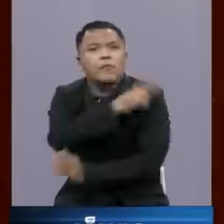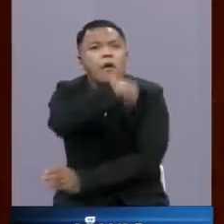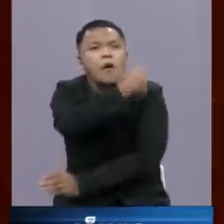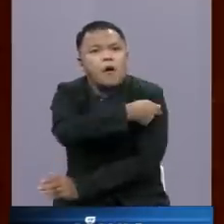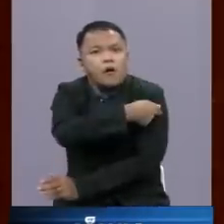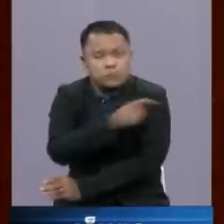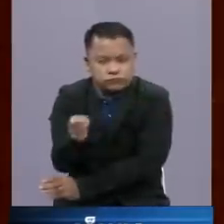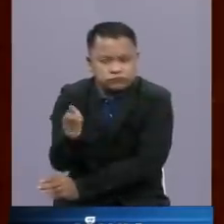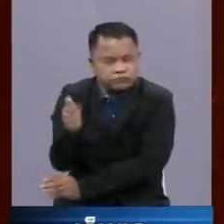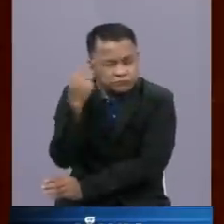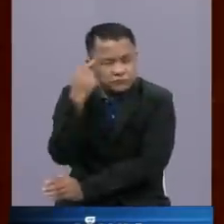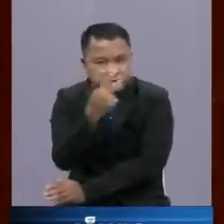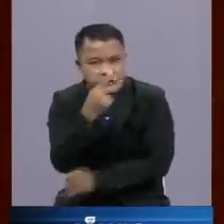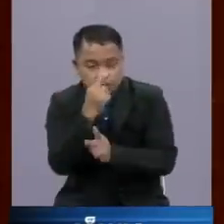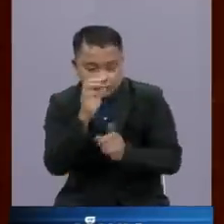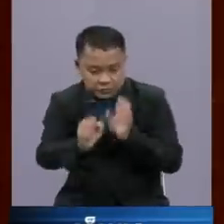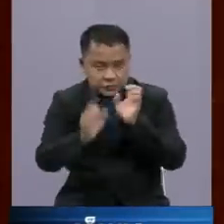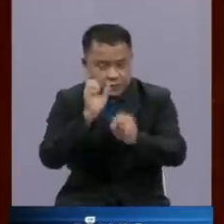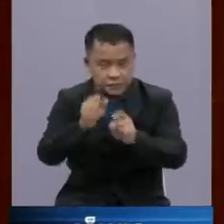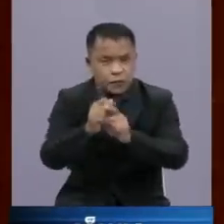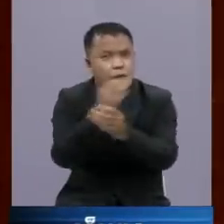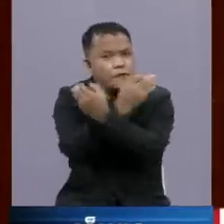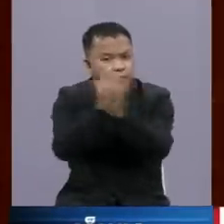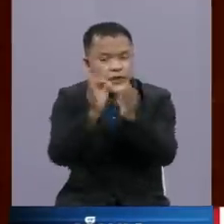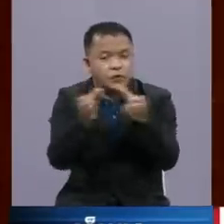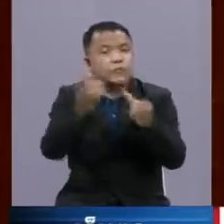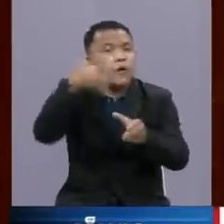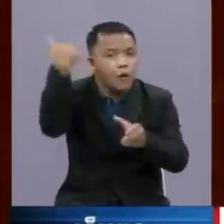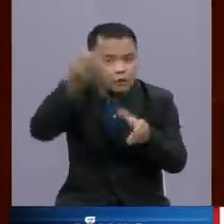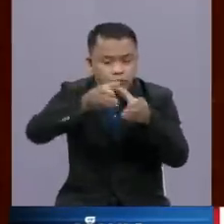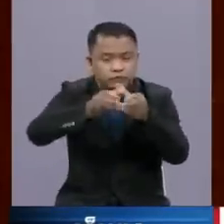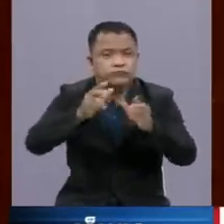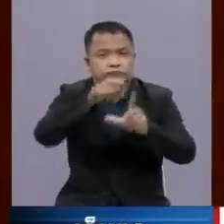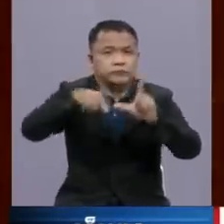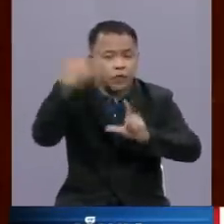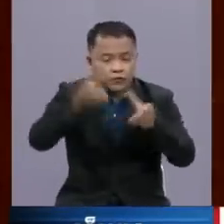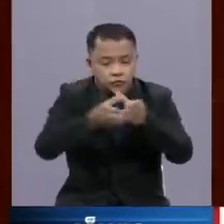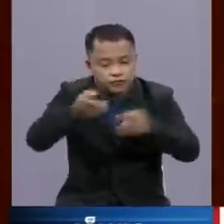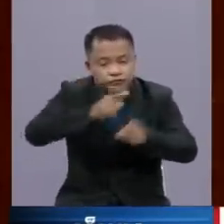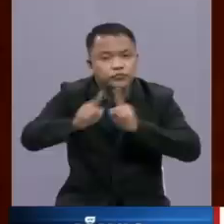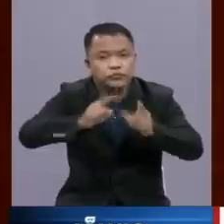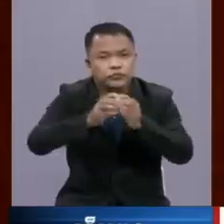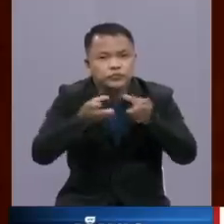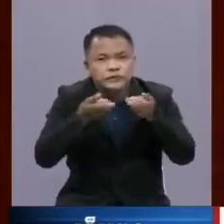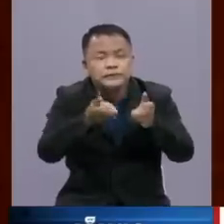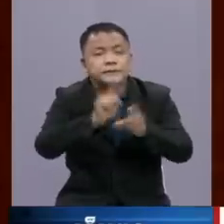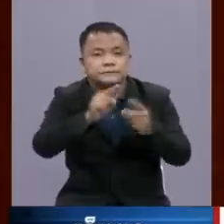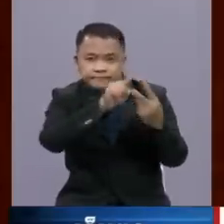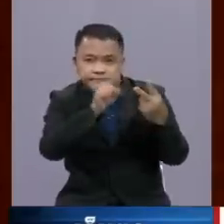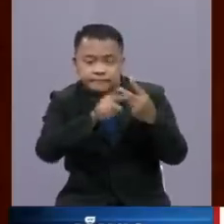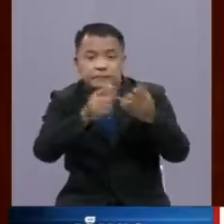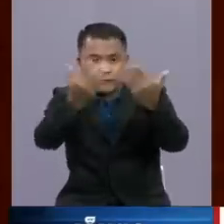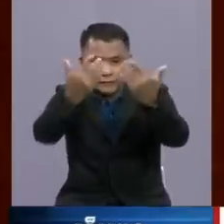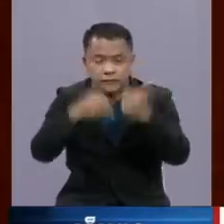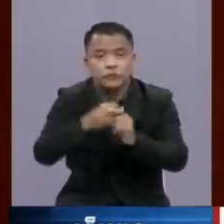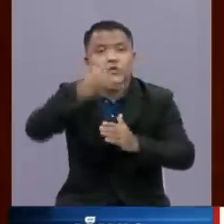พิเศษนะฮะดังนั้นจึงต้องจับตาว่าฟรีโหวตภายในของพรรคก้าวไกลเนี่ยจะออกมาในทิศทางใดพอหลัง